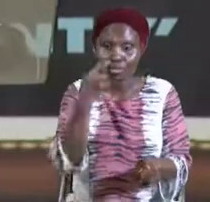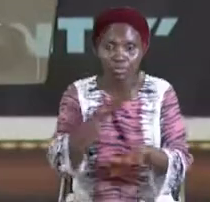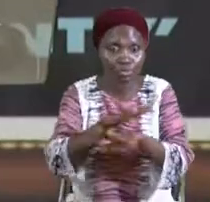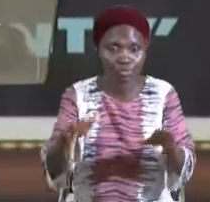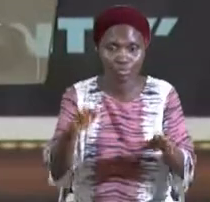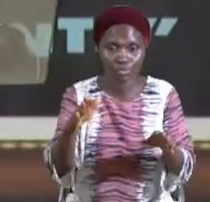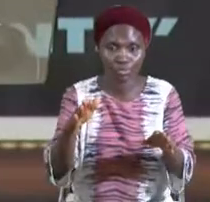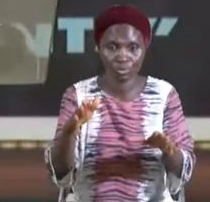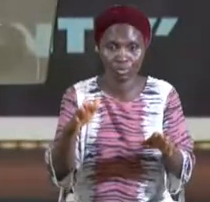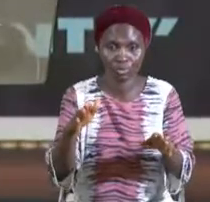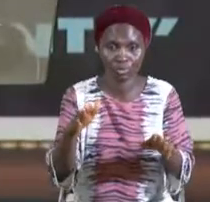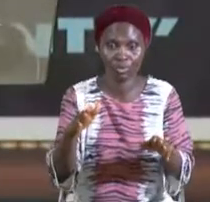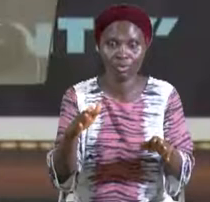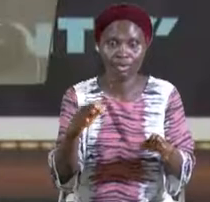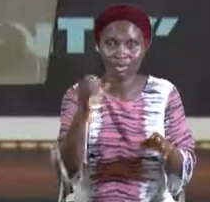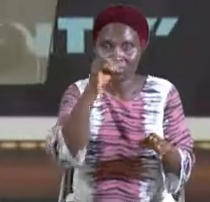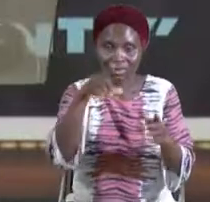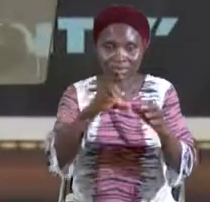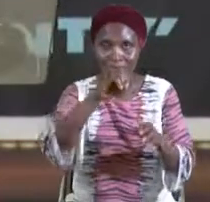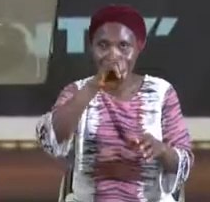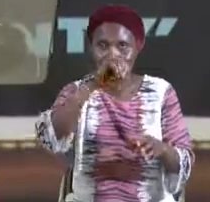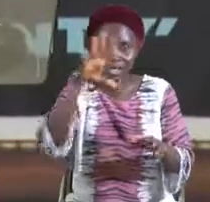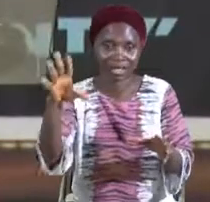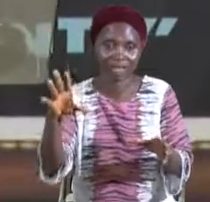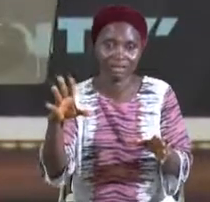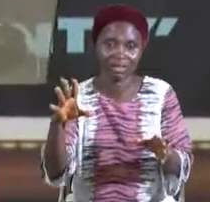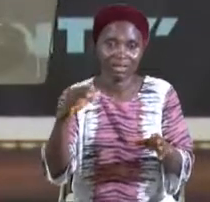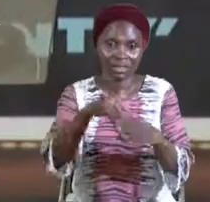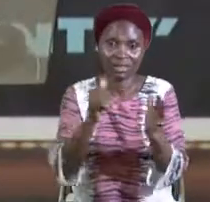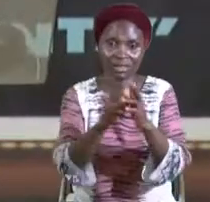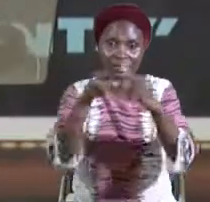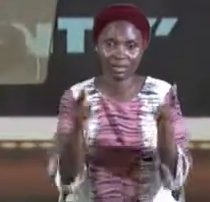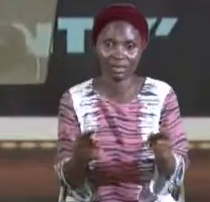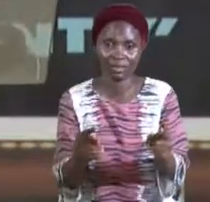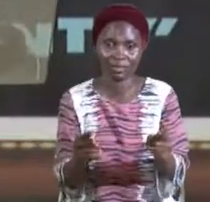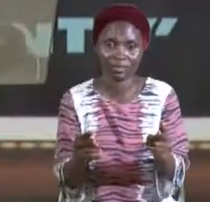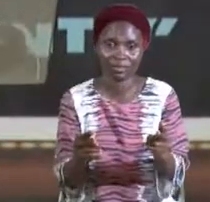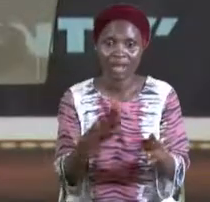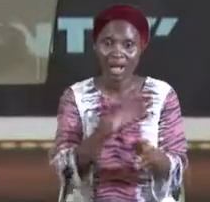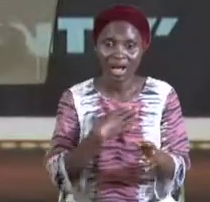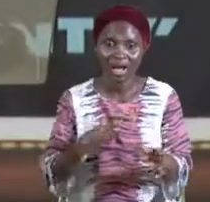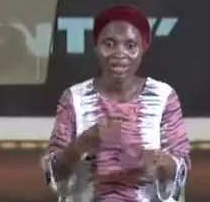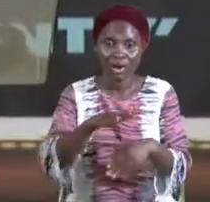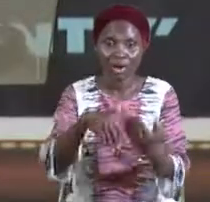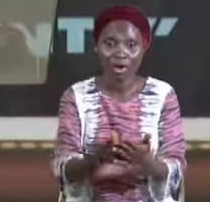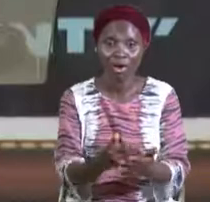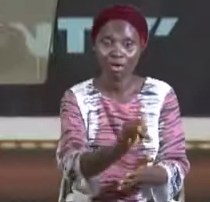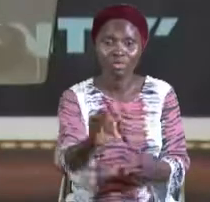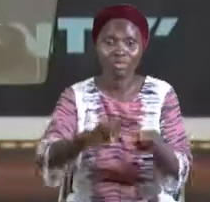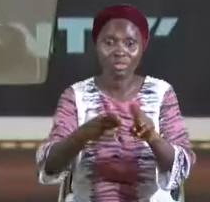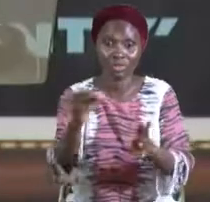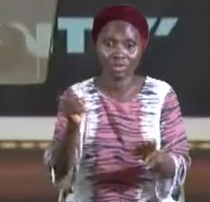criminels, le couvent des criminels de la ville, il ne connaissait pas les lieux sales de la ville, du village, et tous ces